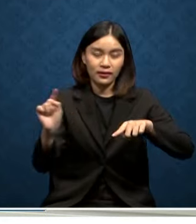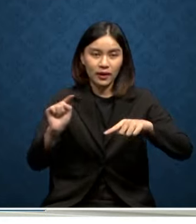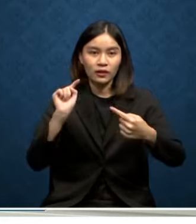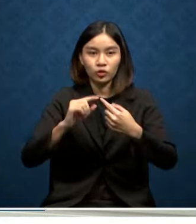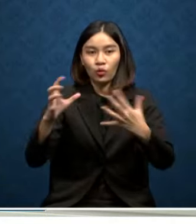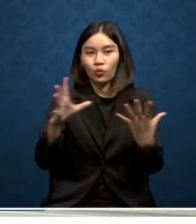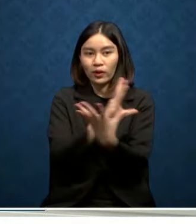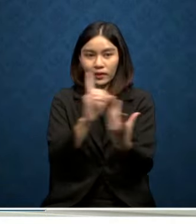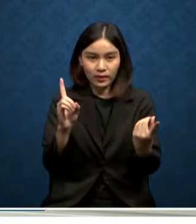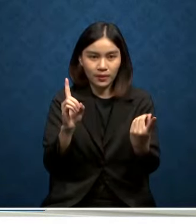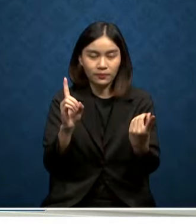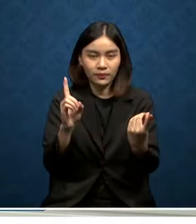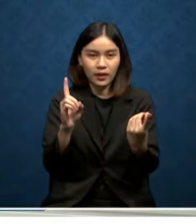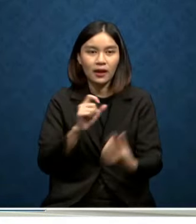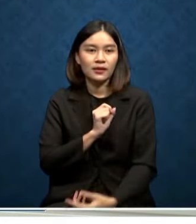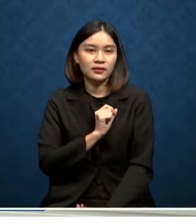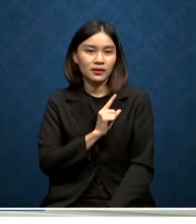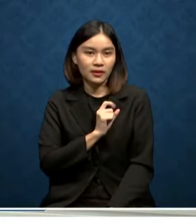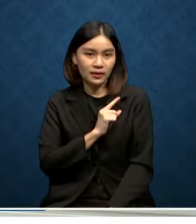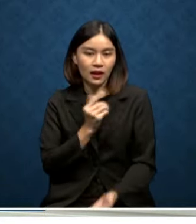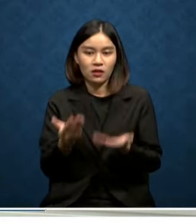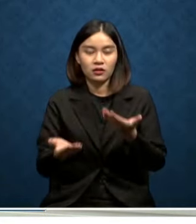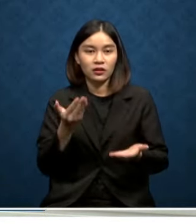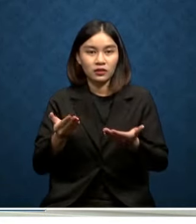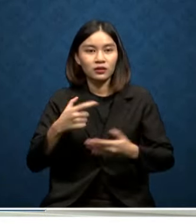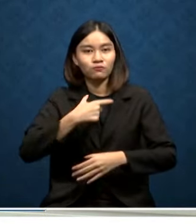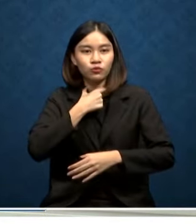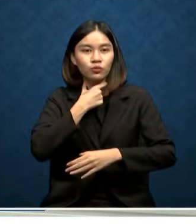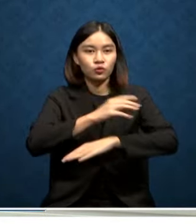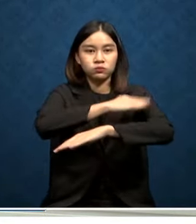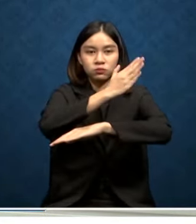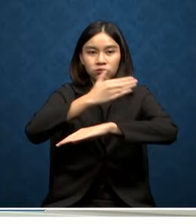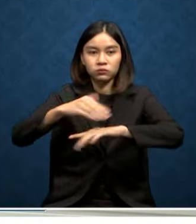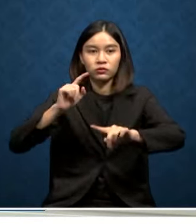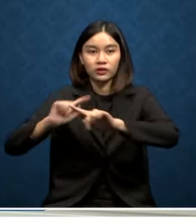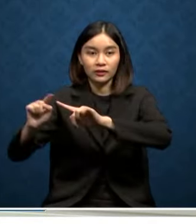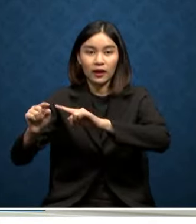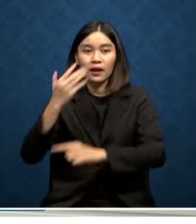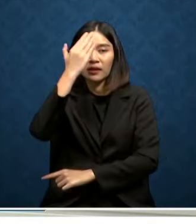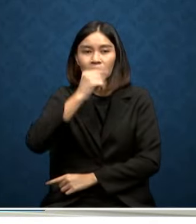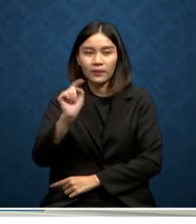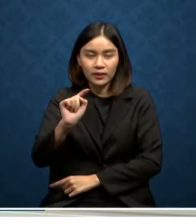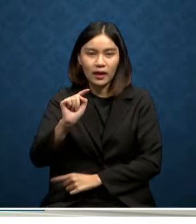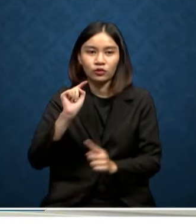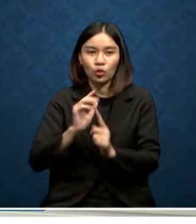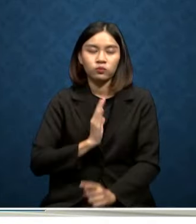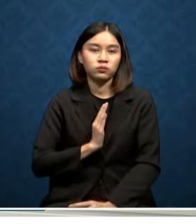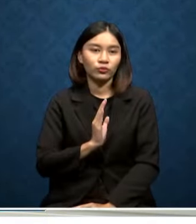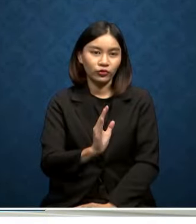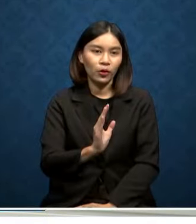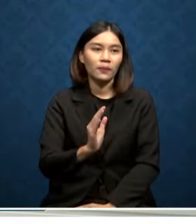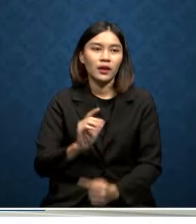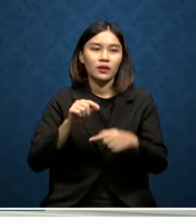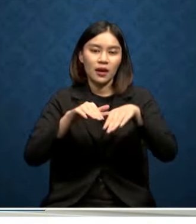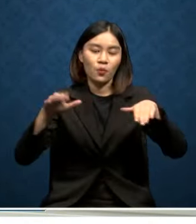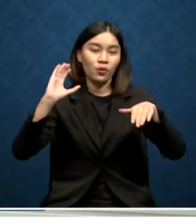างวัฒนธรรมศาสนาหรือชาติพันธุ์ทั้งนี้เพื่อทำรงความเป็นสากล